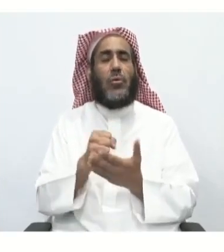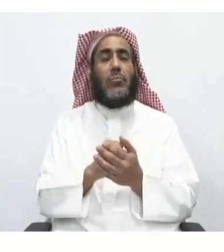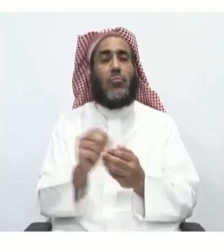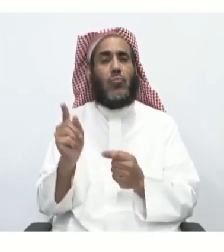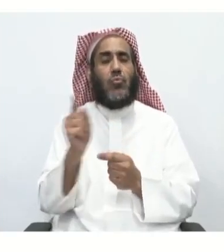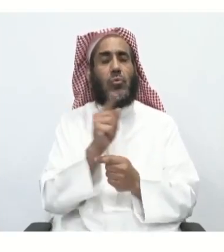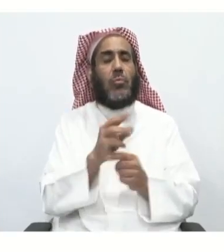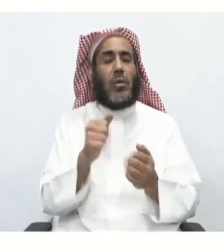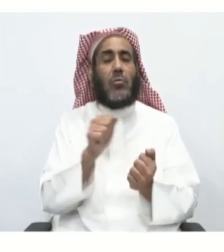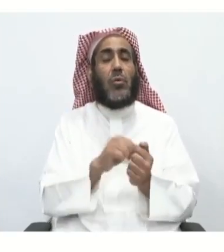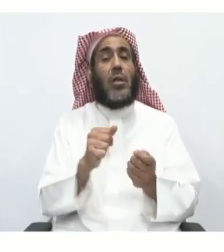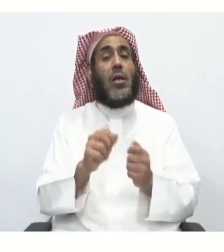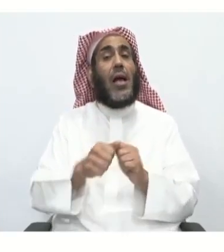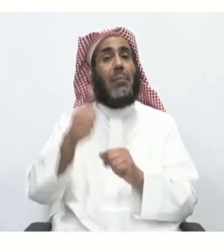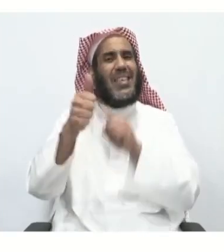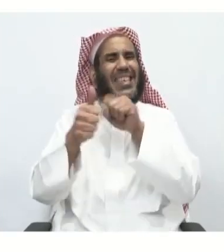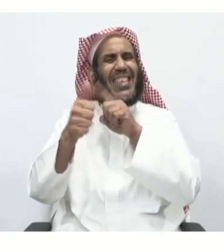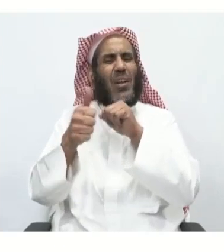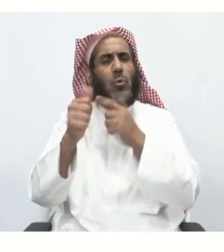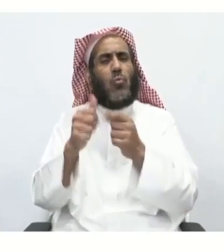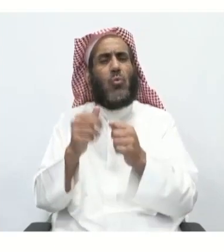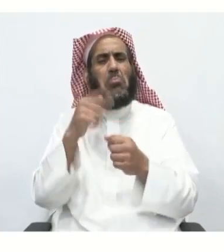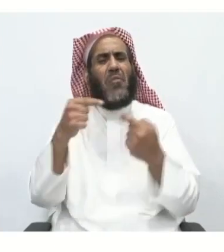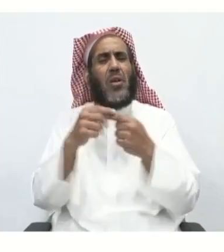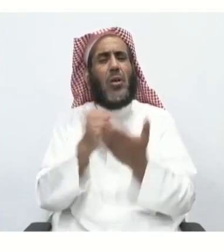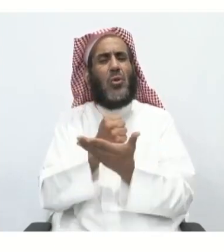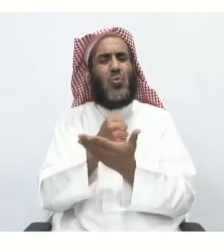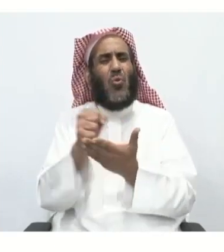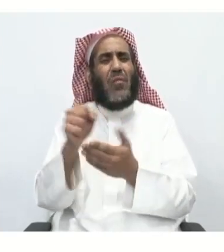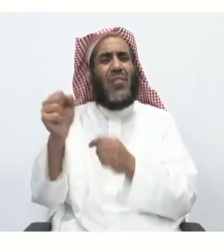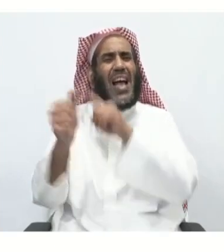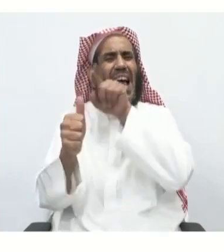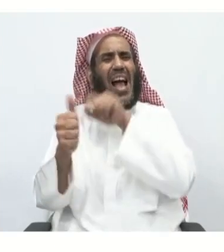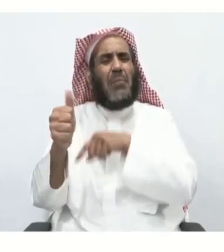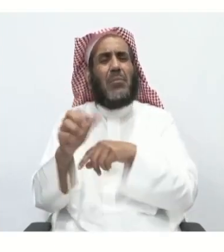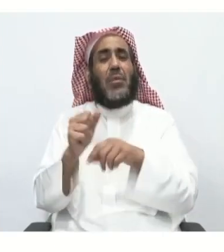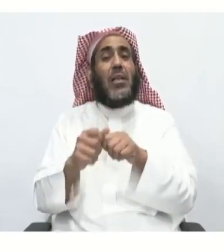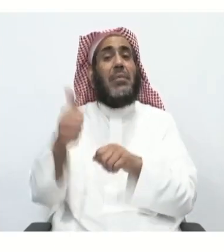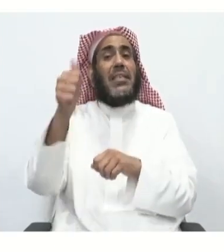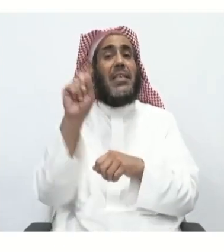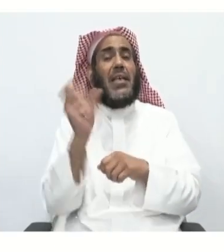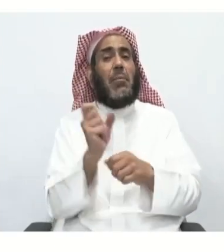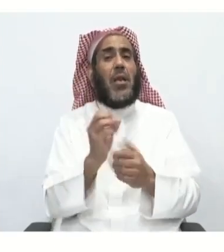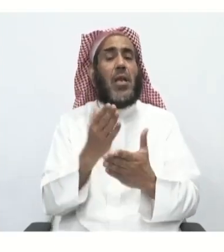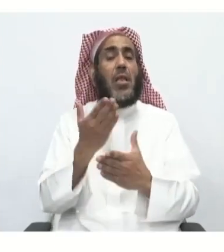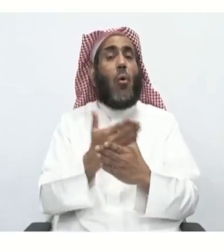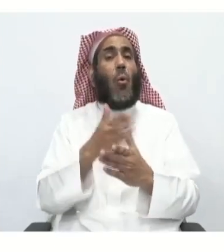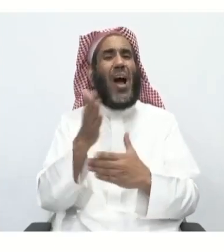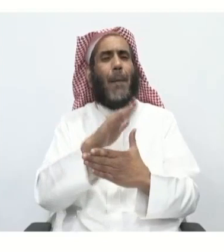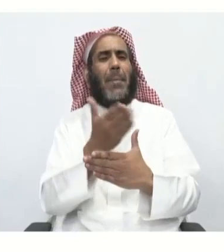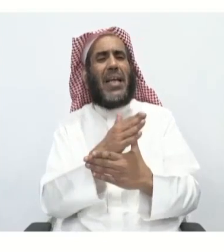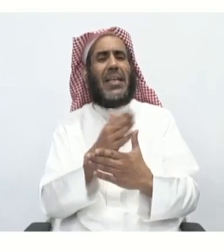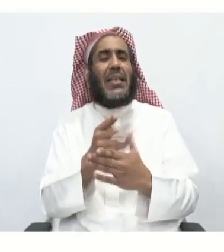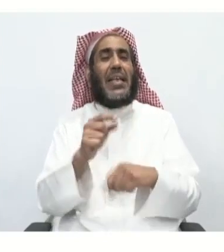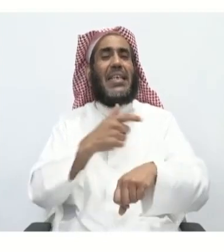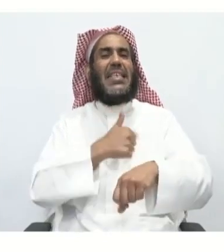ذلك سنطبق همزه الوصل تحذف ايضا تحذف من كلمه ابن اذا وقعت بين علمين